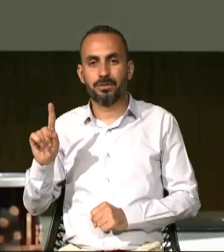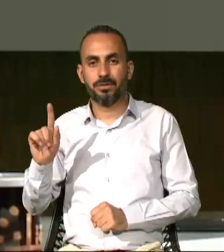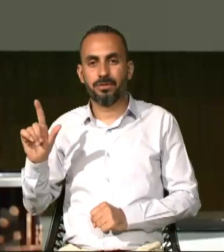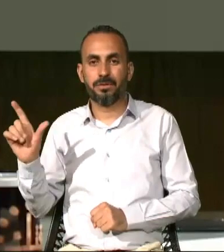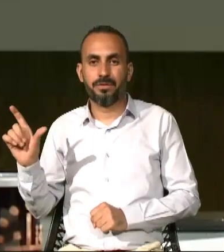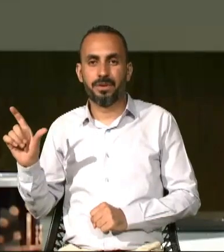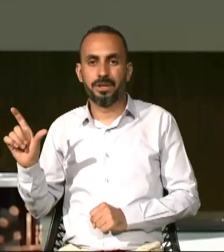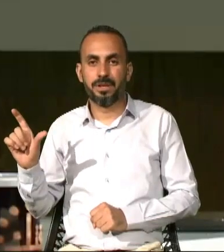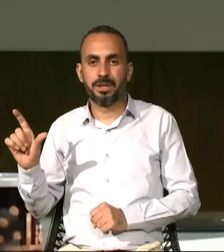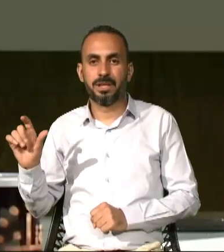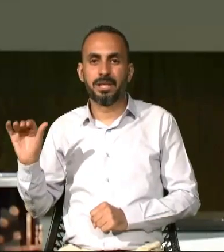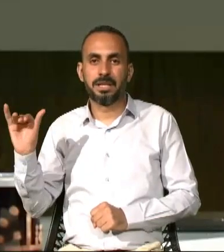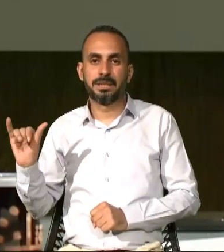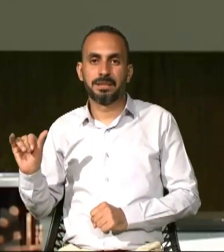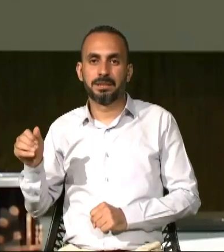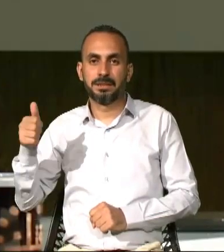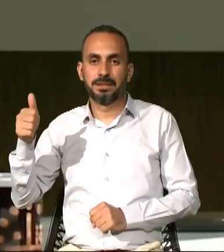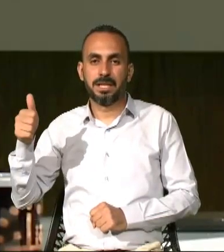اتفضلي. الو